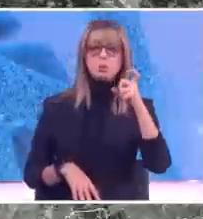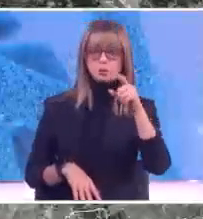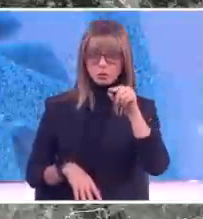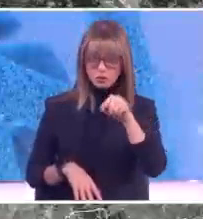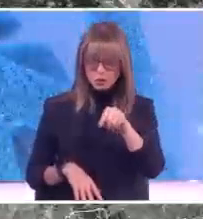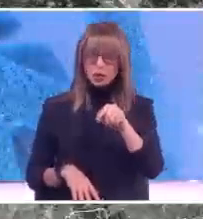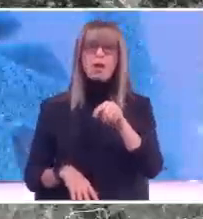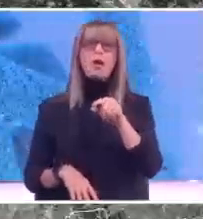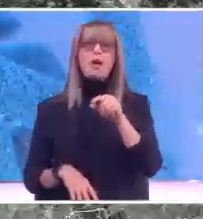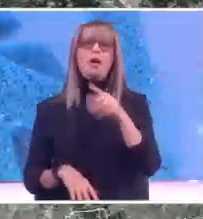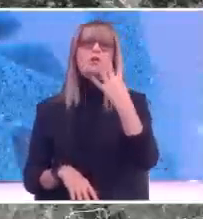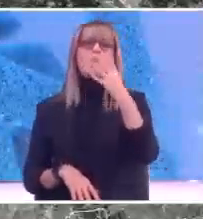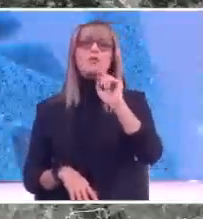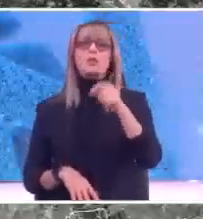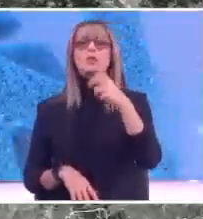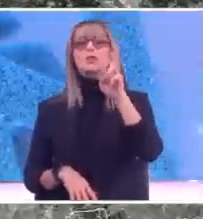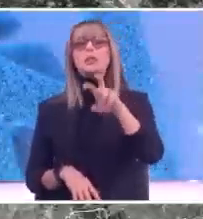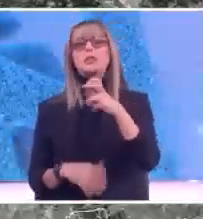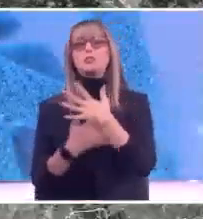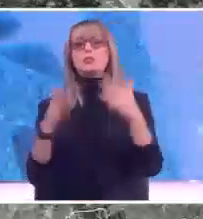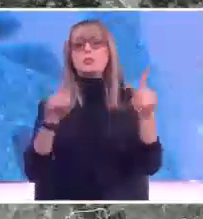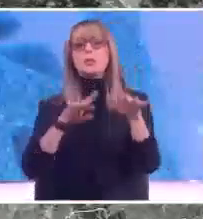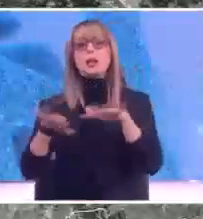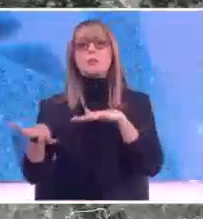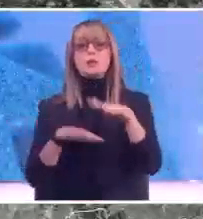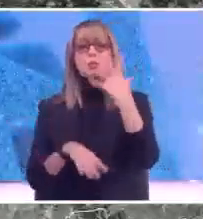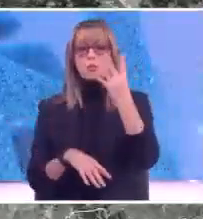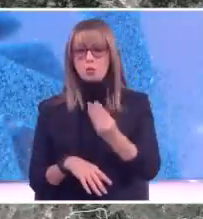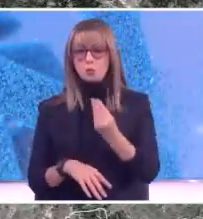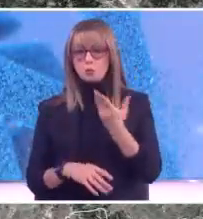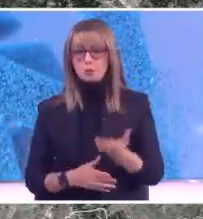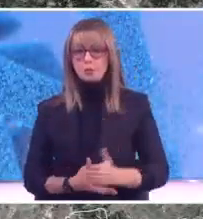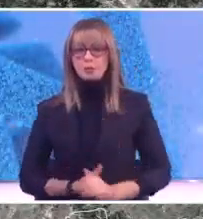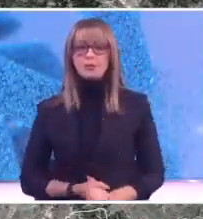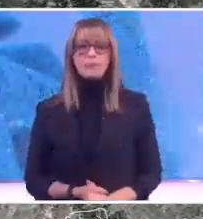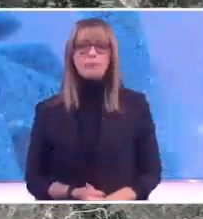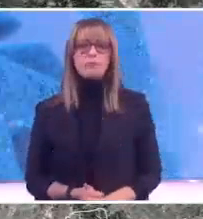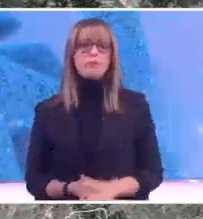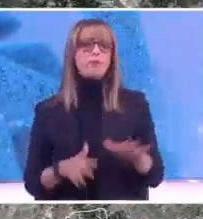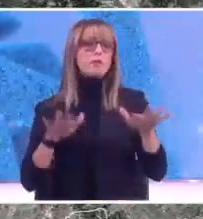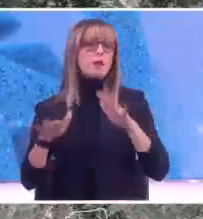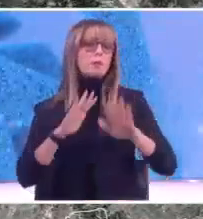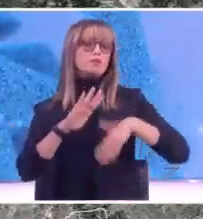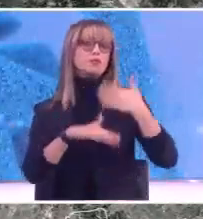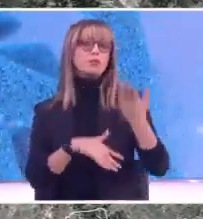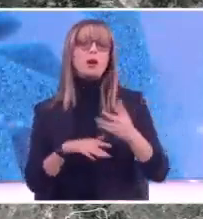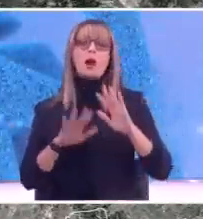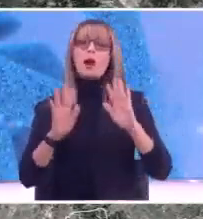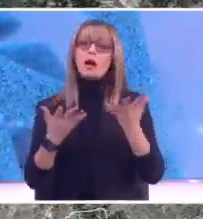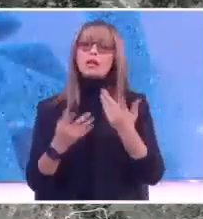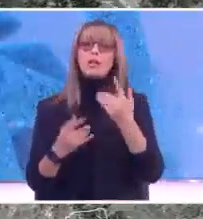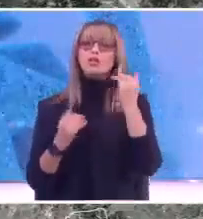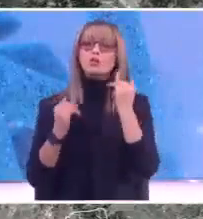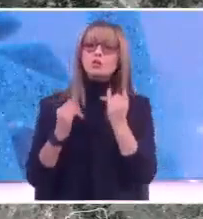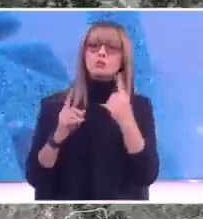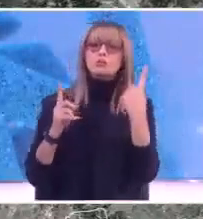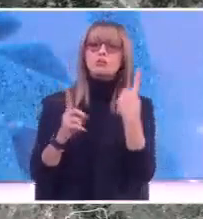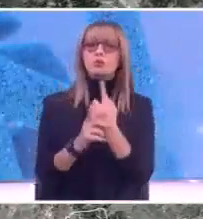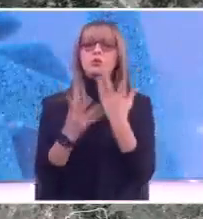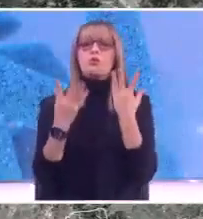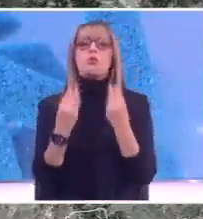Midilli Adası bu kez 4,8 büyüklüğünde bir depremle sarsıldı. Depremler sonrası herhangi bir olumsuzluk